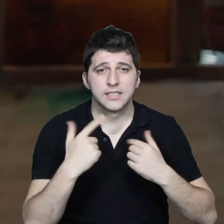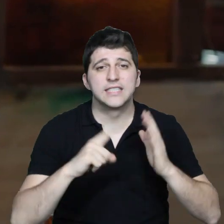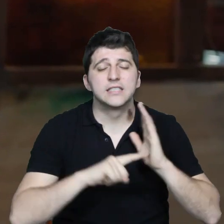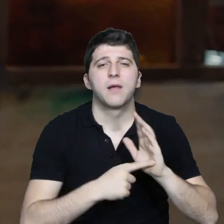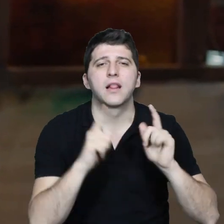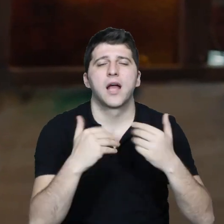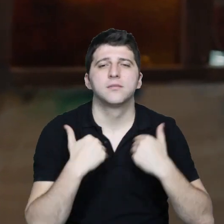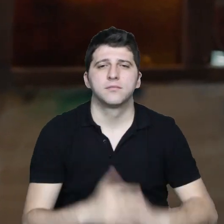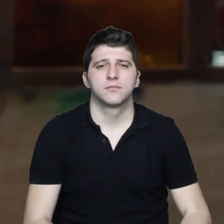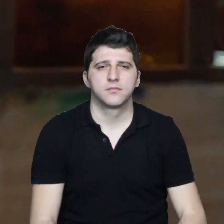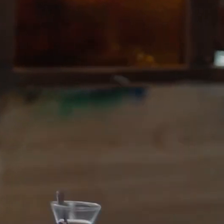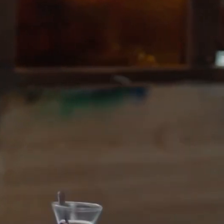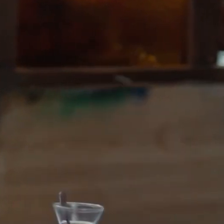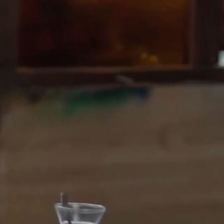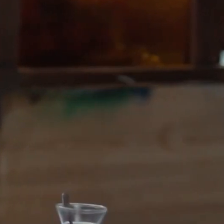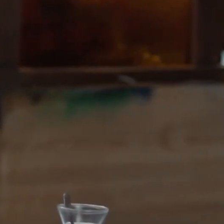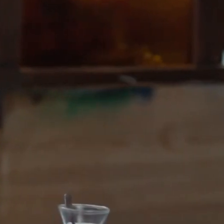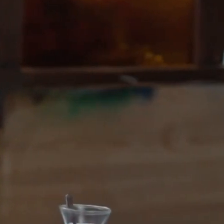ispatı gerekiyor.